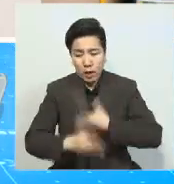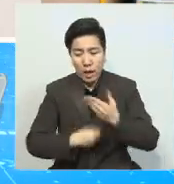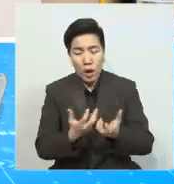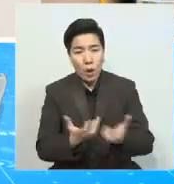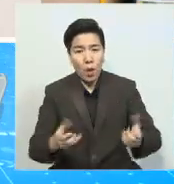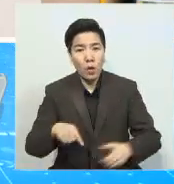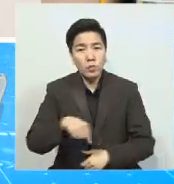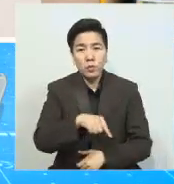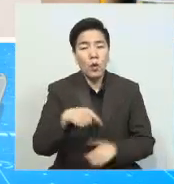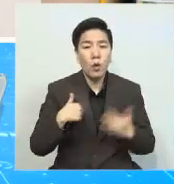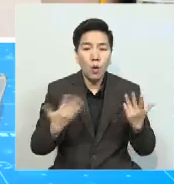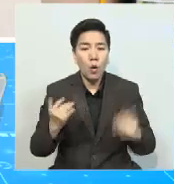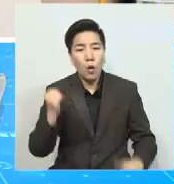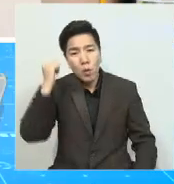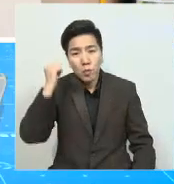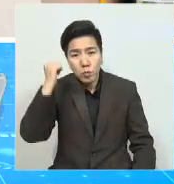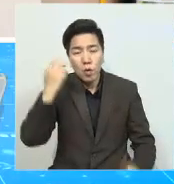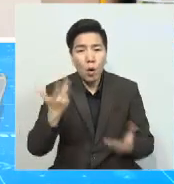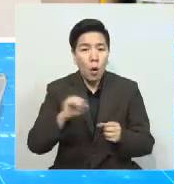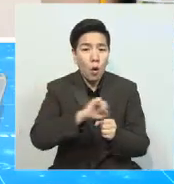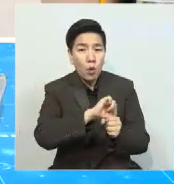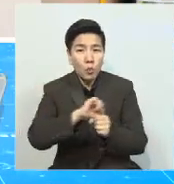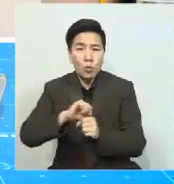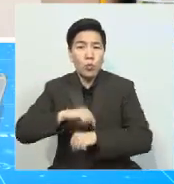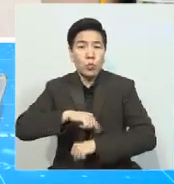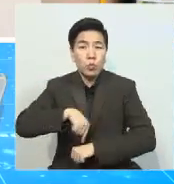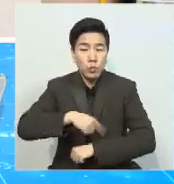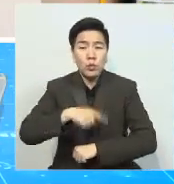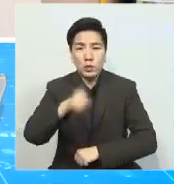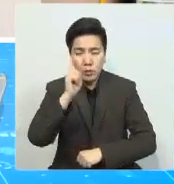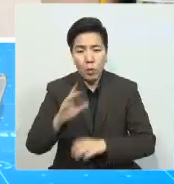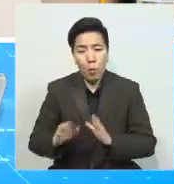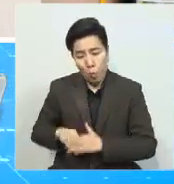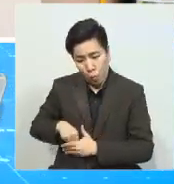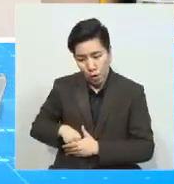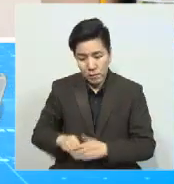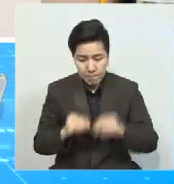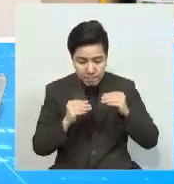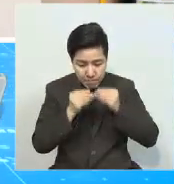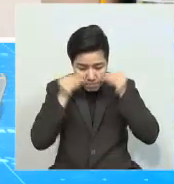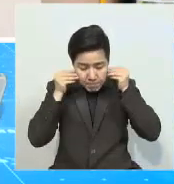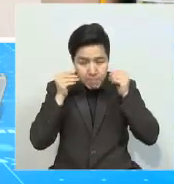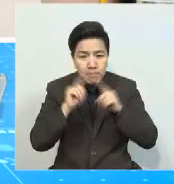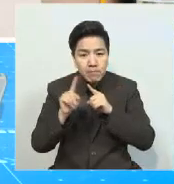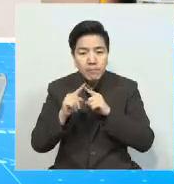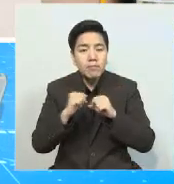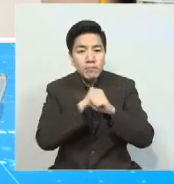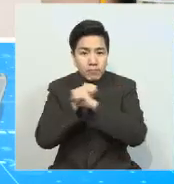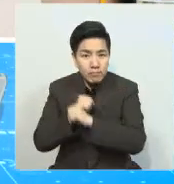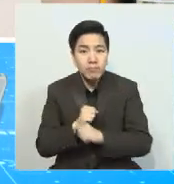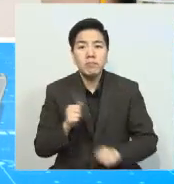ม่ค้านะครับหรือท่านต้องมารอรถมีรอรถตู้เป็นชั่วโมงผมว่ามีติดไว้มันก็เพื่อความปลอดภัยแต่ร่างก